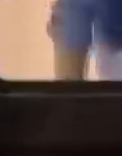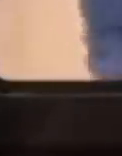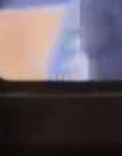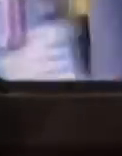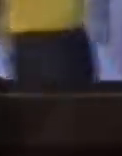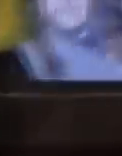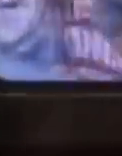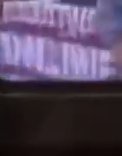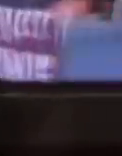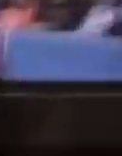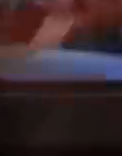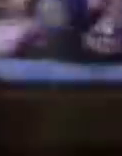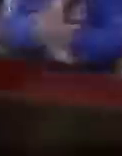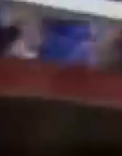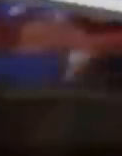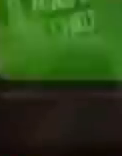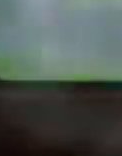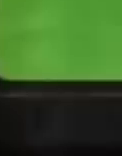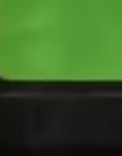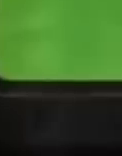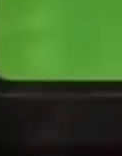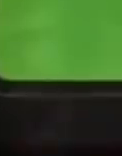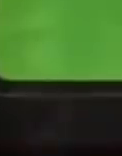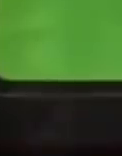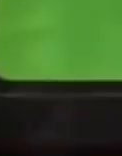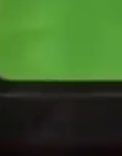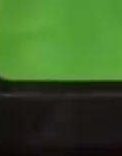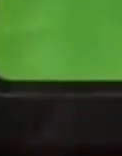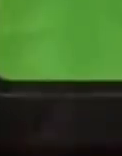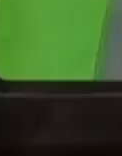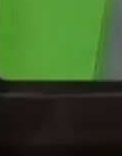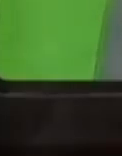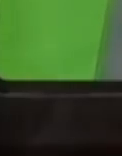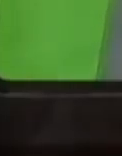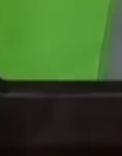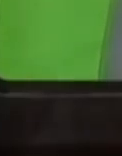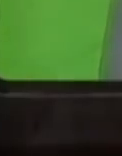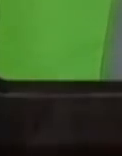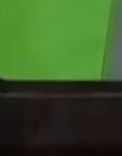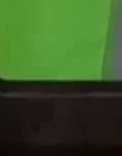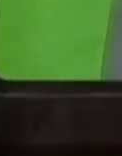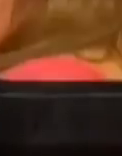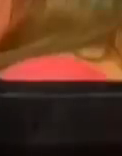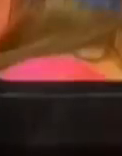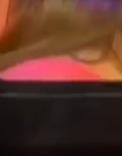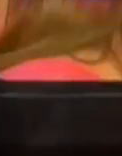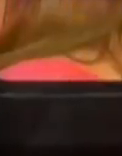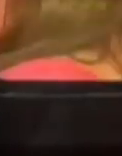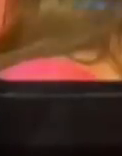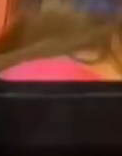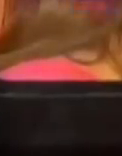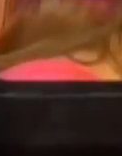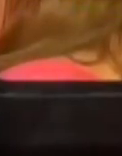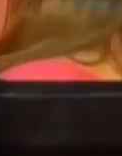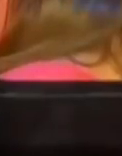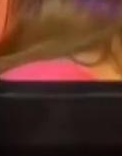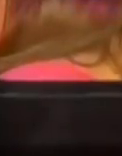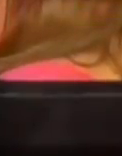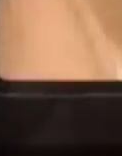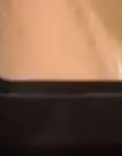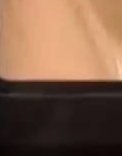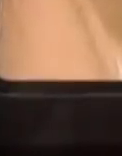ng upuan. Coach throws a plastic chair. Sa showbiz, Derek Ramsey, bakit nga ba di na